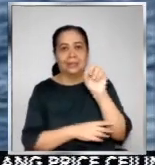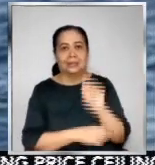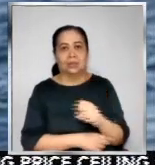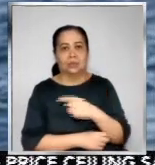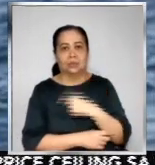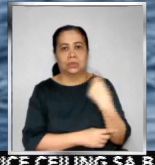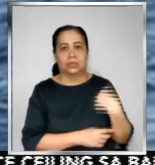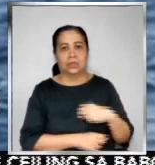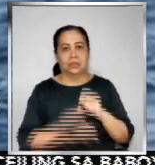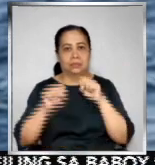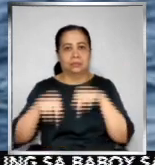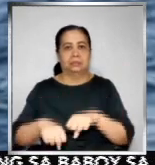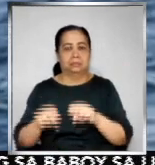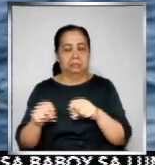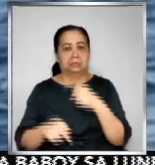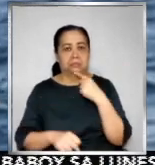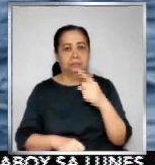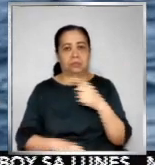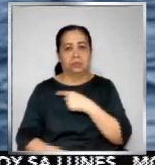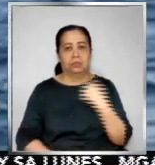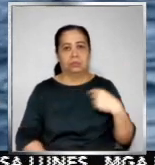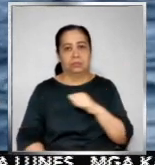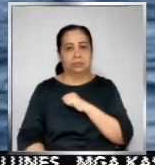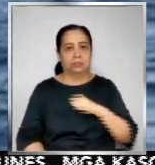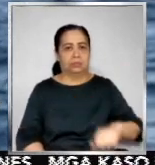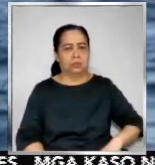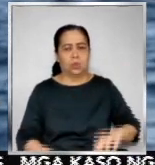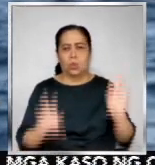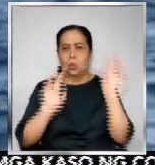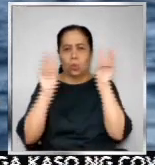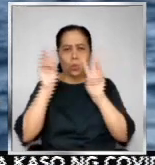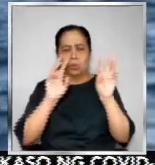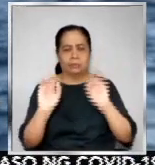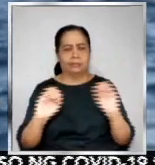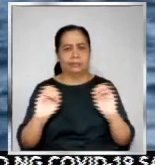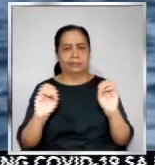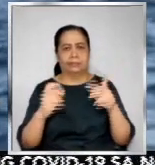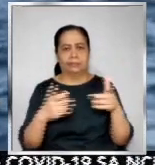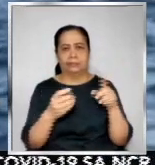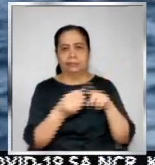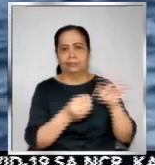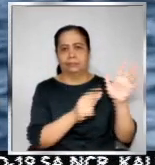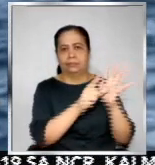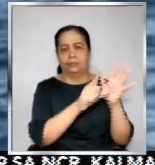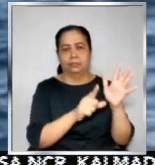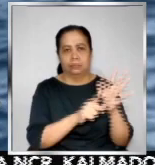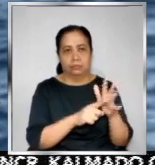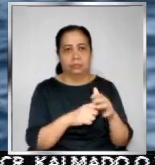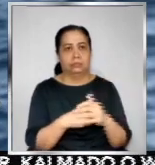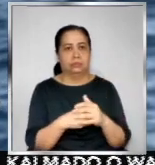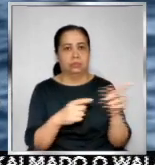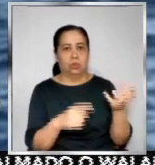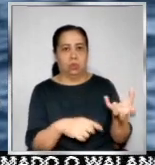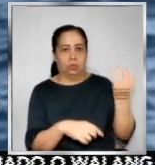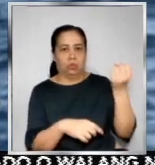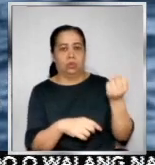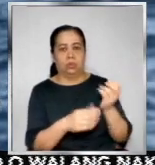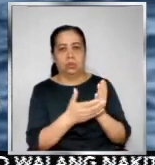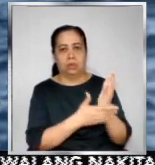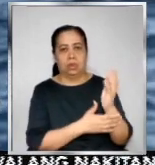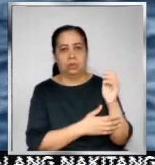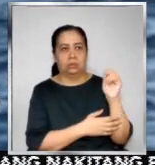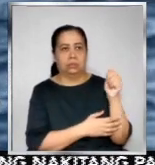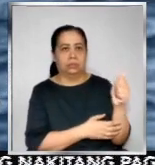Git ng Chinese Ambassador, walang dapat ikabahala sa kanilang batas. It's the sovereign right of every country to